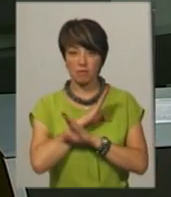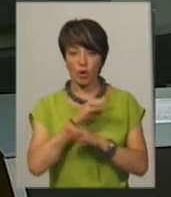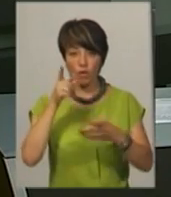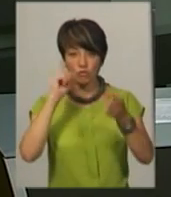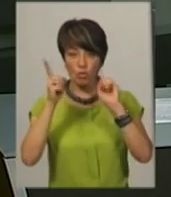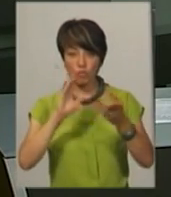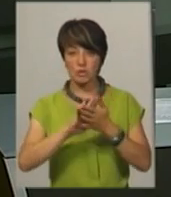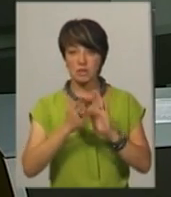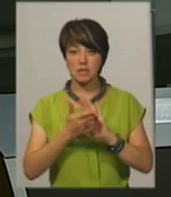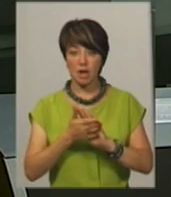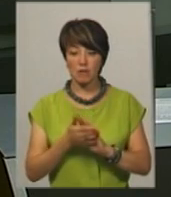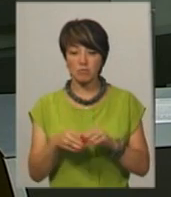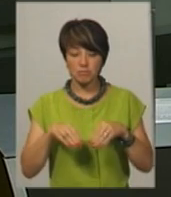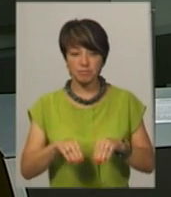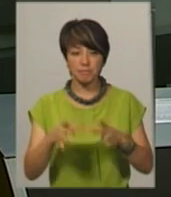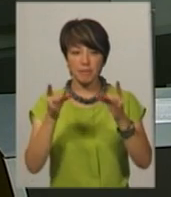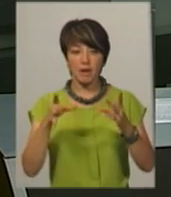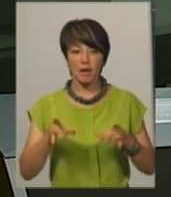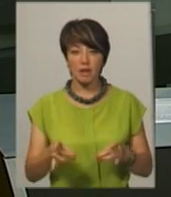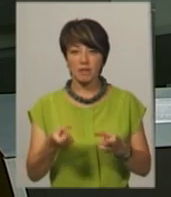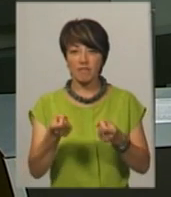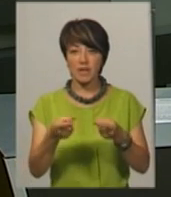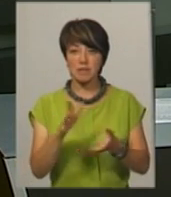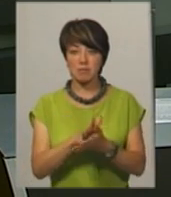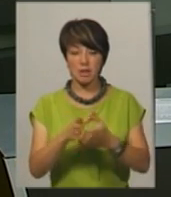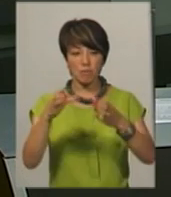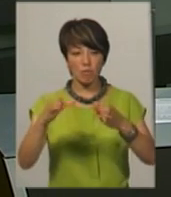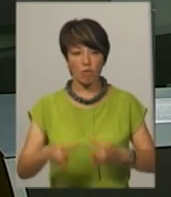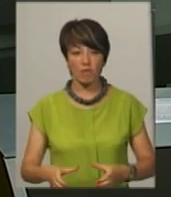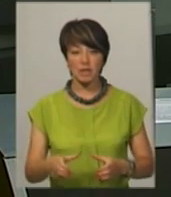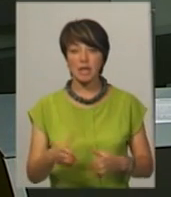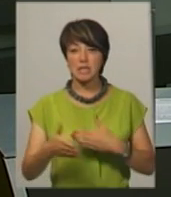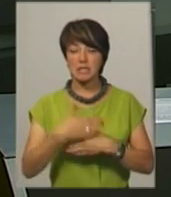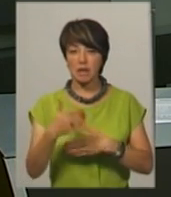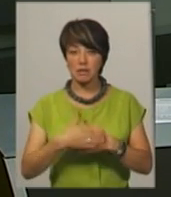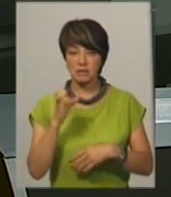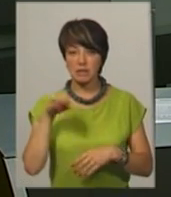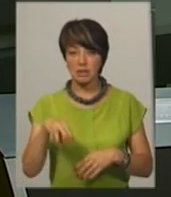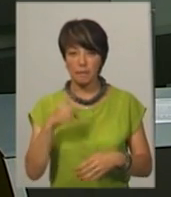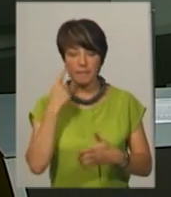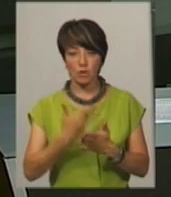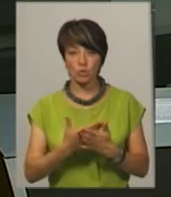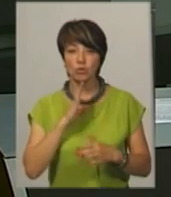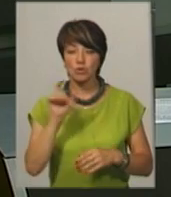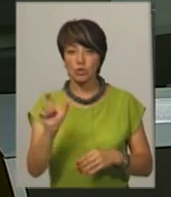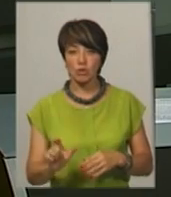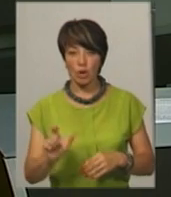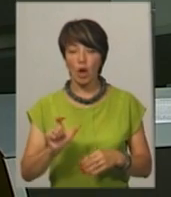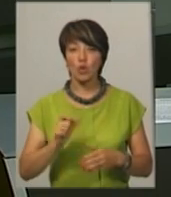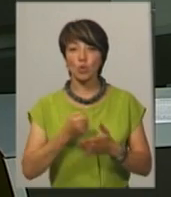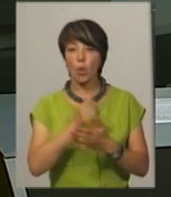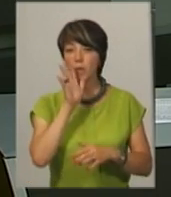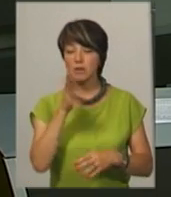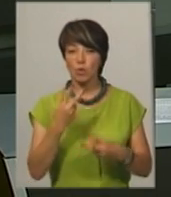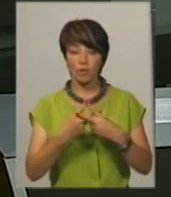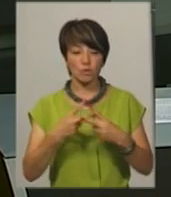шоковому стані вона поклала тіло у пакет і викинула у сміттєпровід на поверсі. Санкція статті, за якою підозрюють жінку, передбачає до